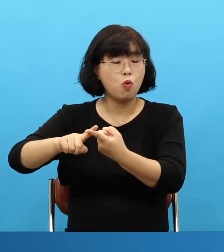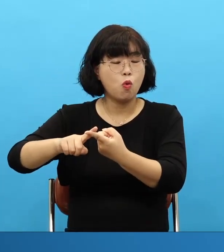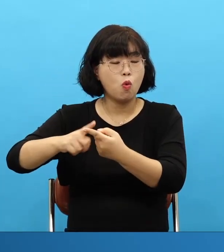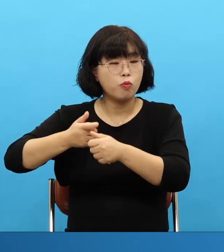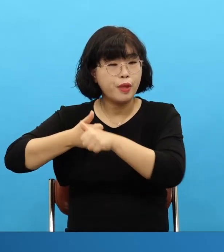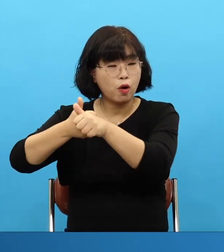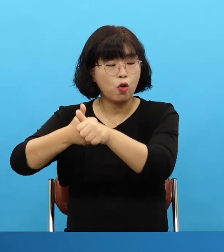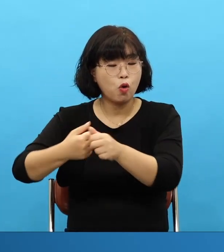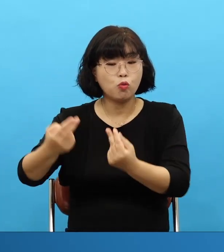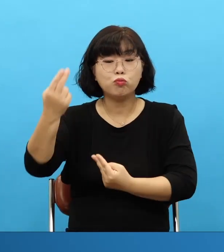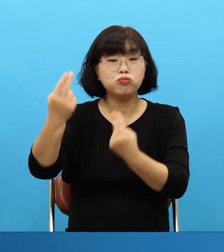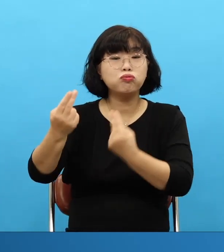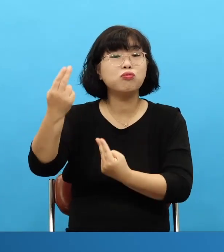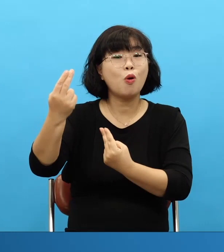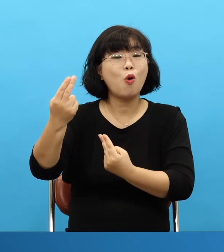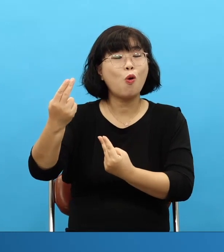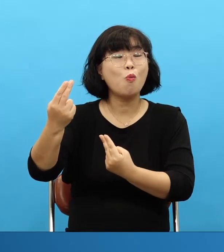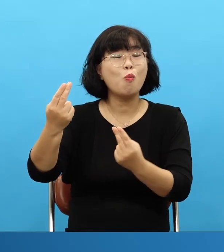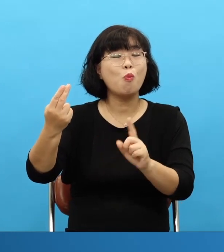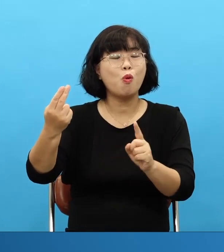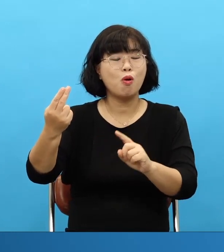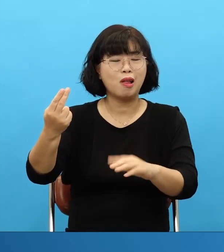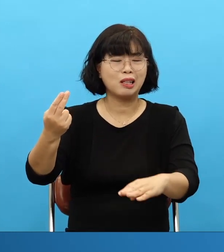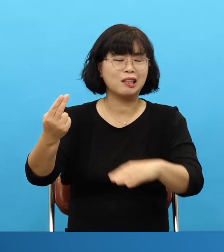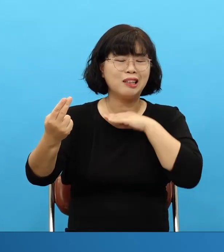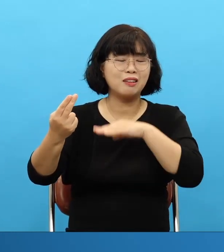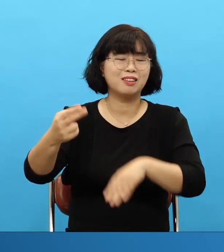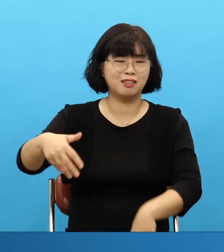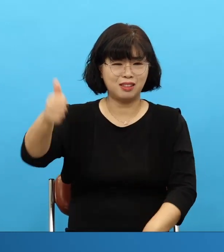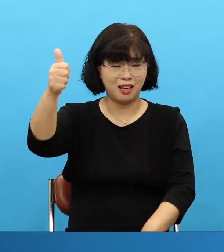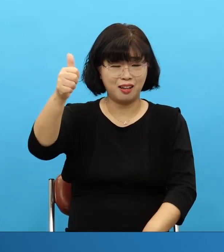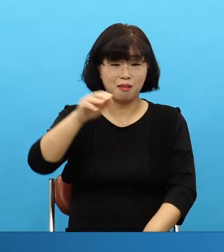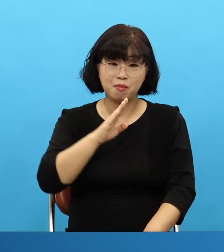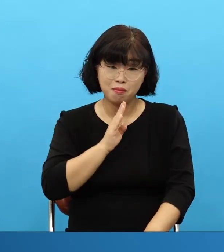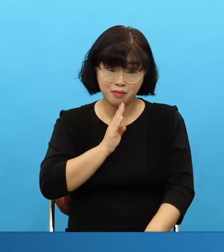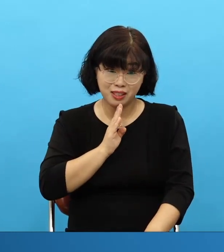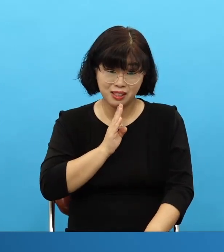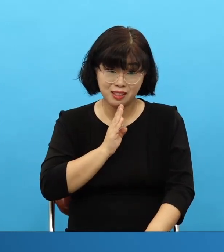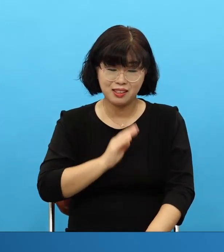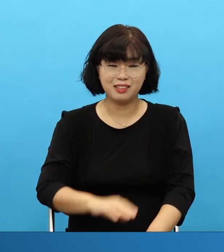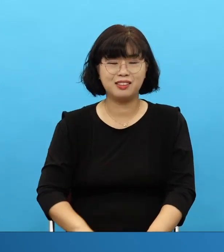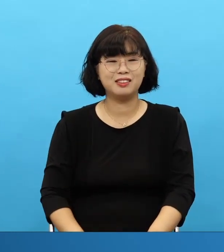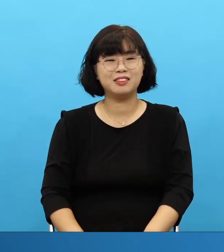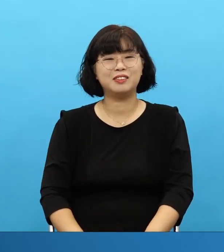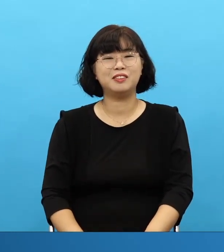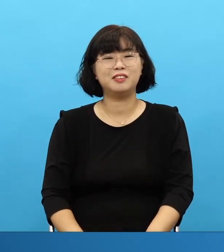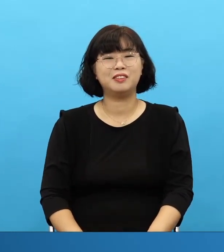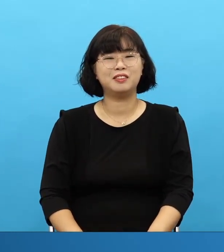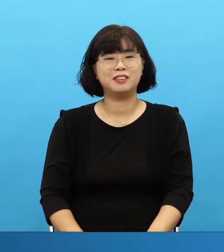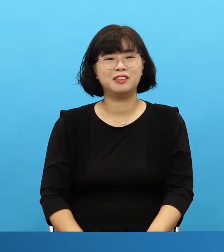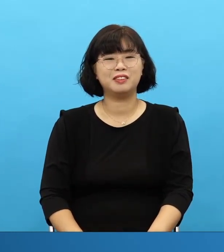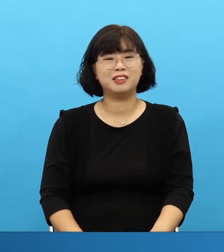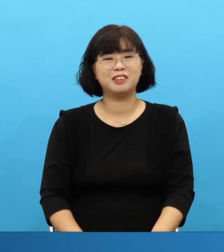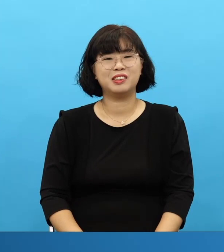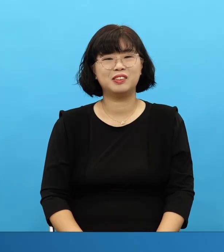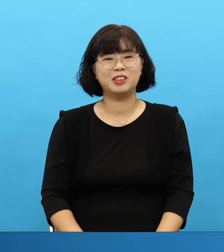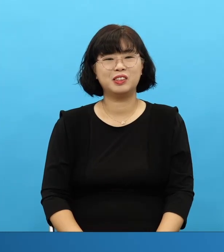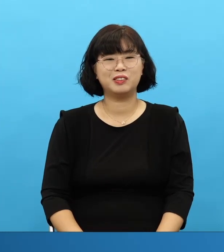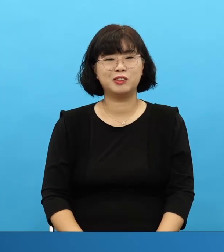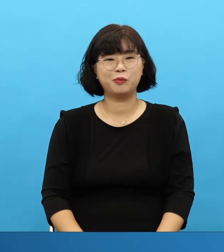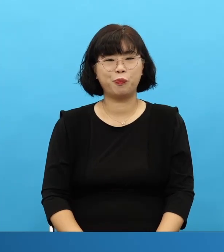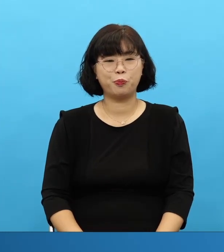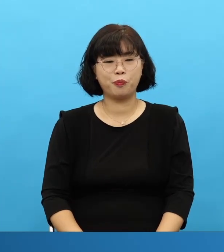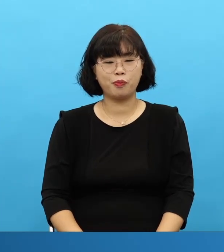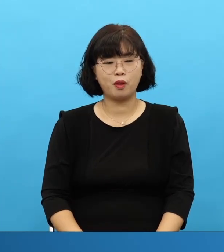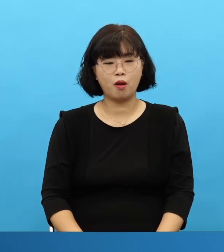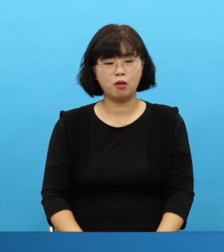And with that one choice, tremendous results will bear. 그래서 저도 잘못하면 그렇고 여러분도 그렇고 잘못하면은 내 중심으로만 생각해요.